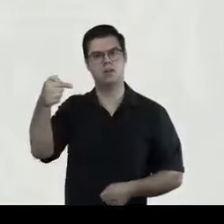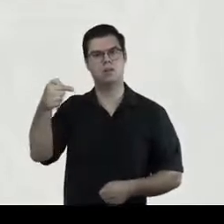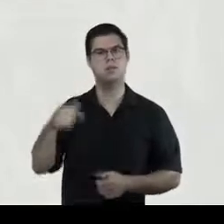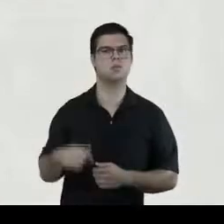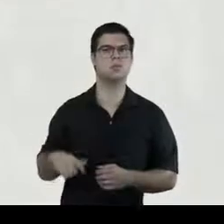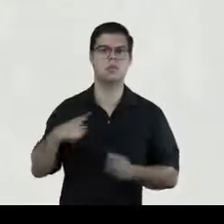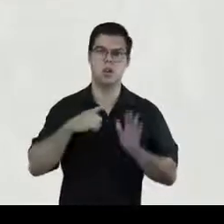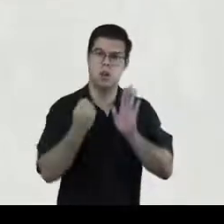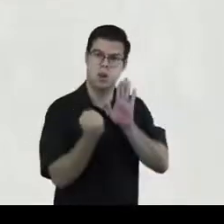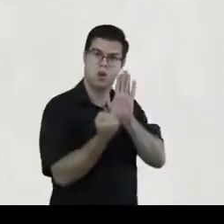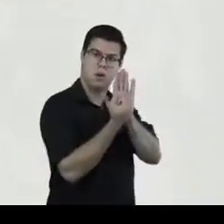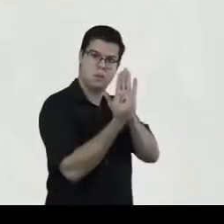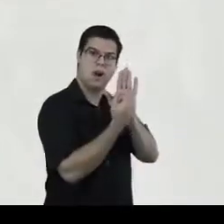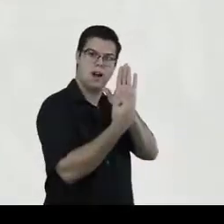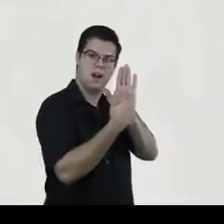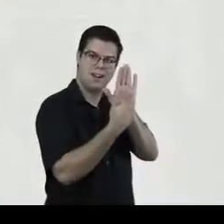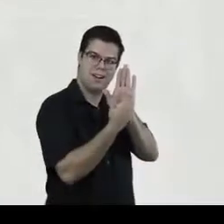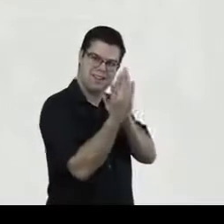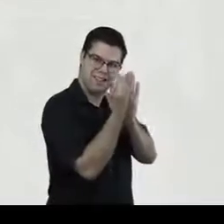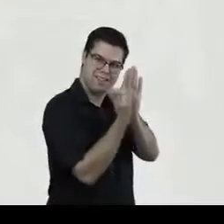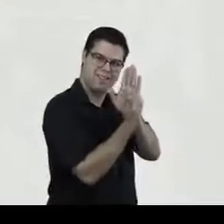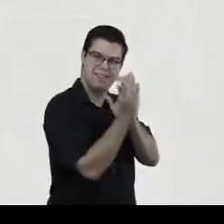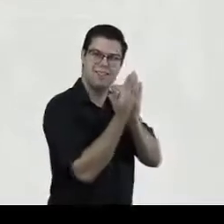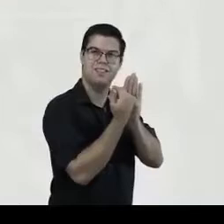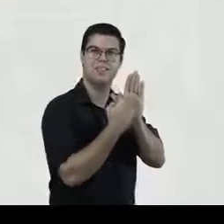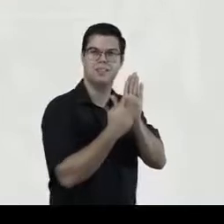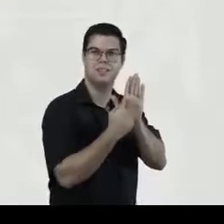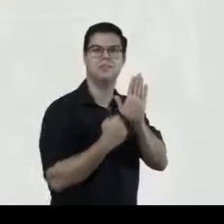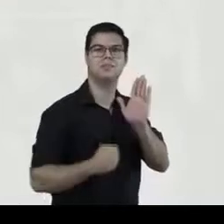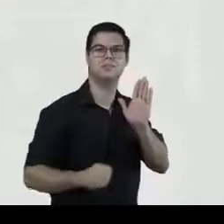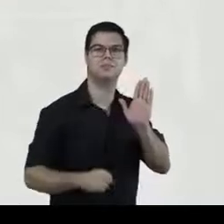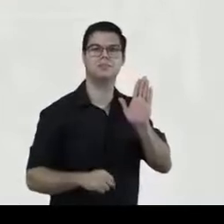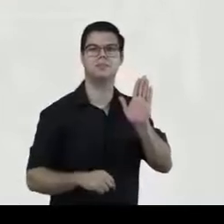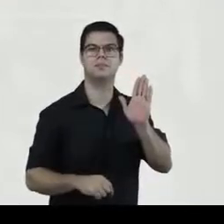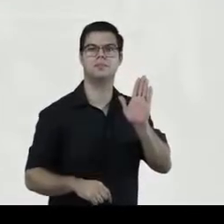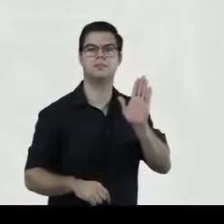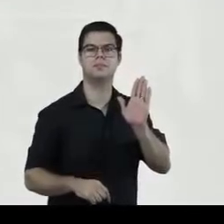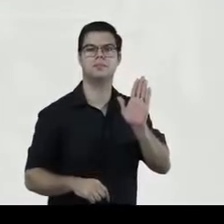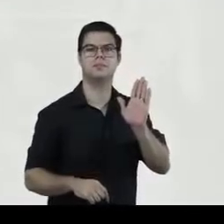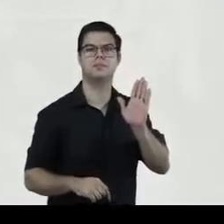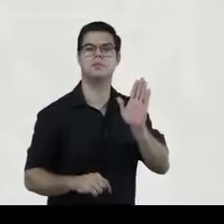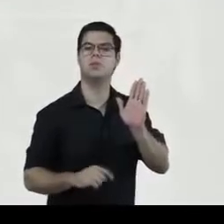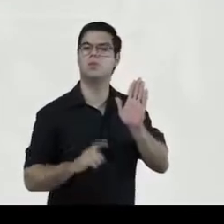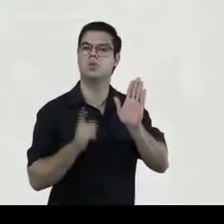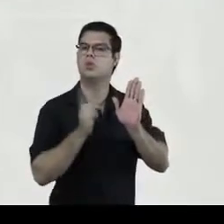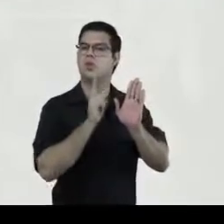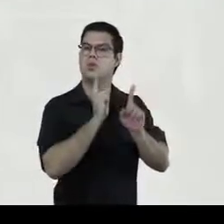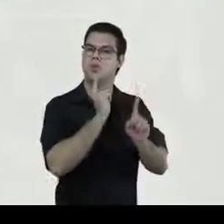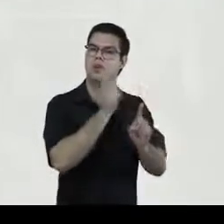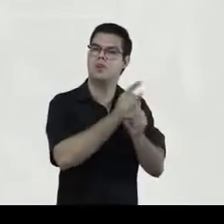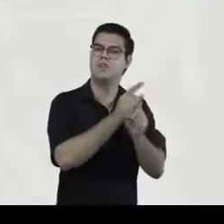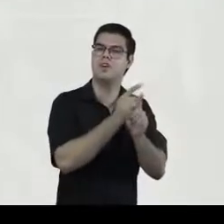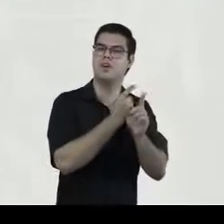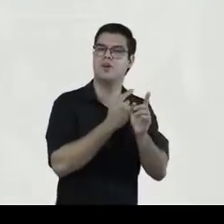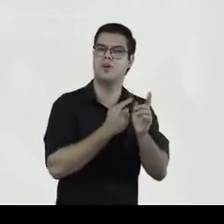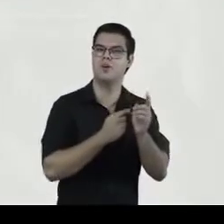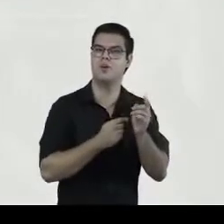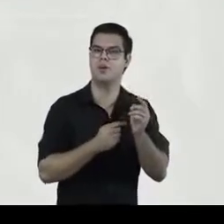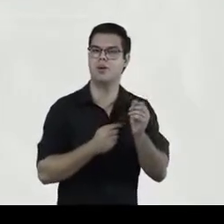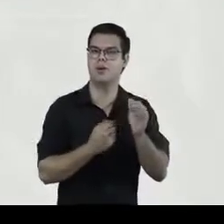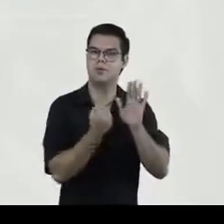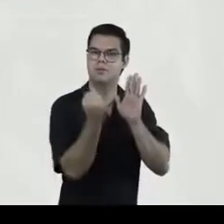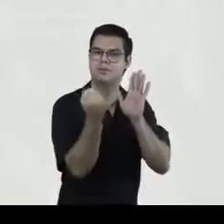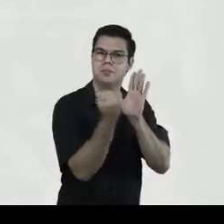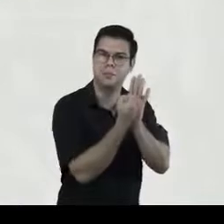identifié à ce jour. Il ne figure pas dans les dictionnaires de